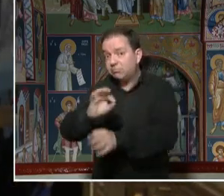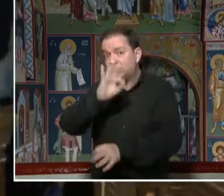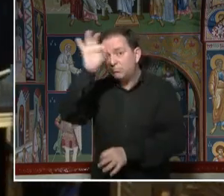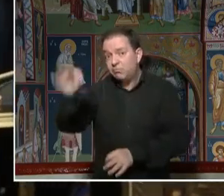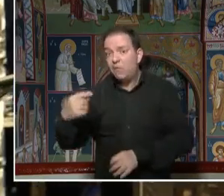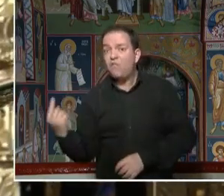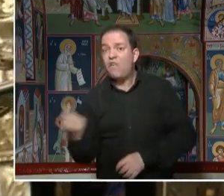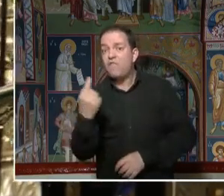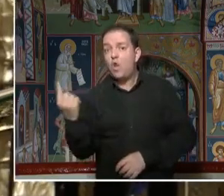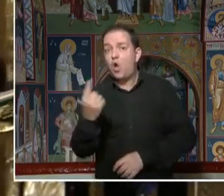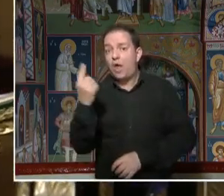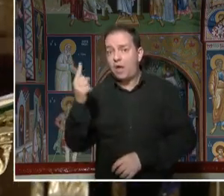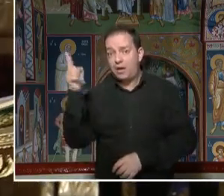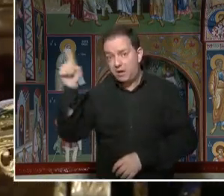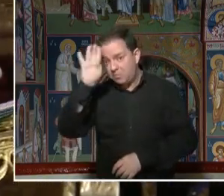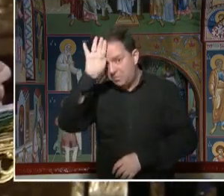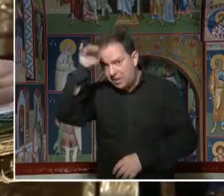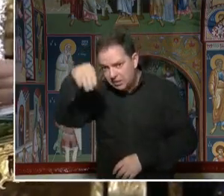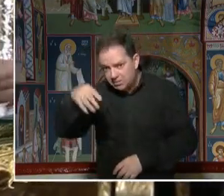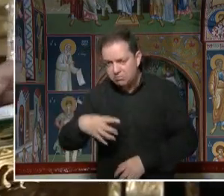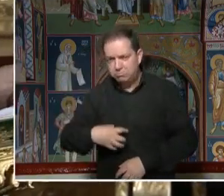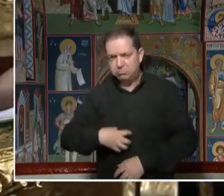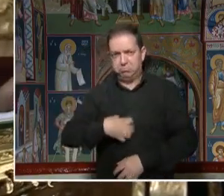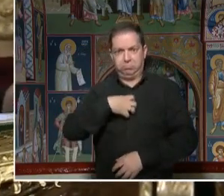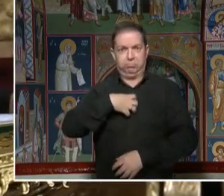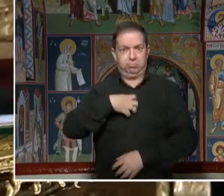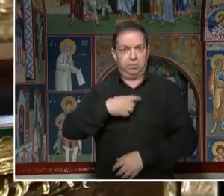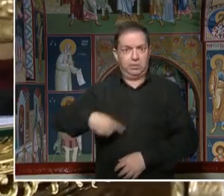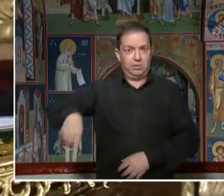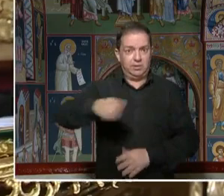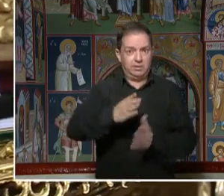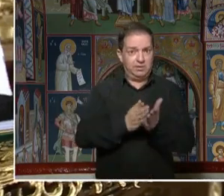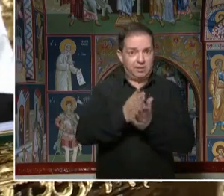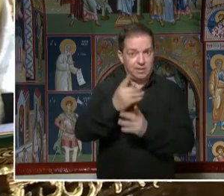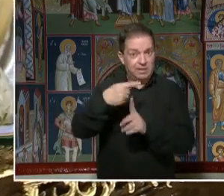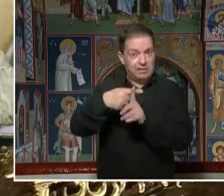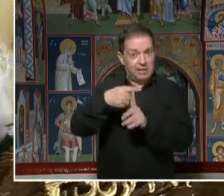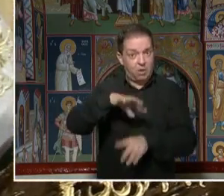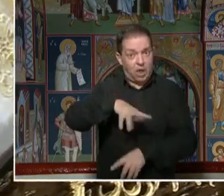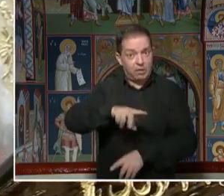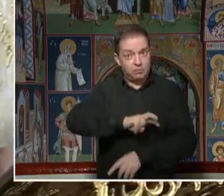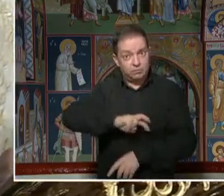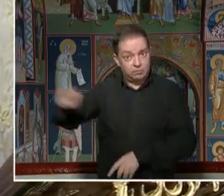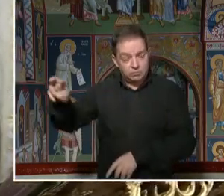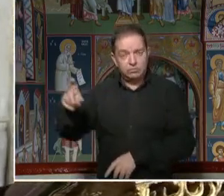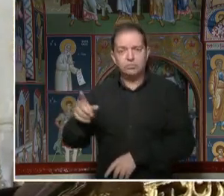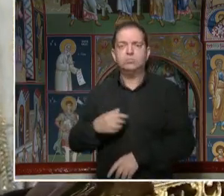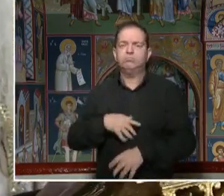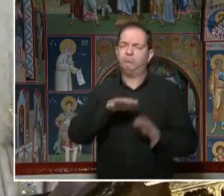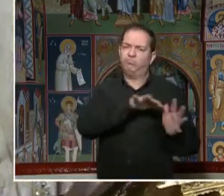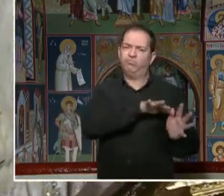Βαβυλώνα. Μεγάλη προσβολή για τους πιστούς, τους χριστιανούς.